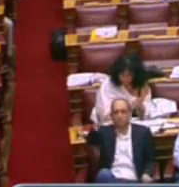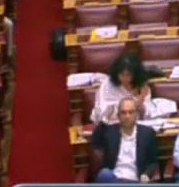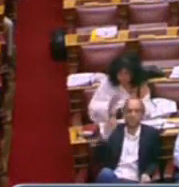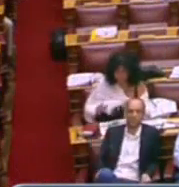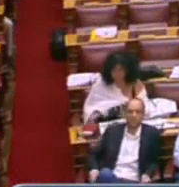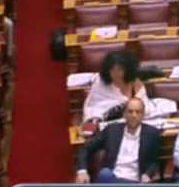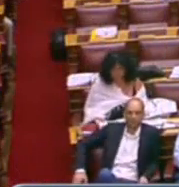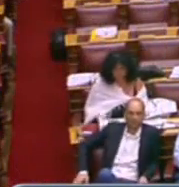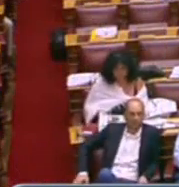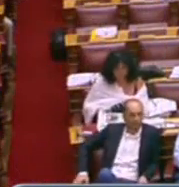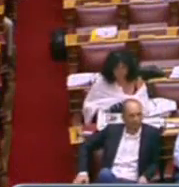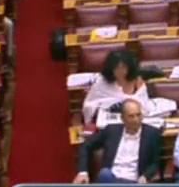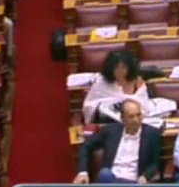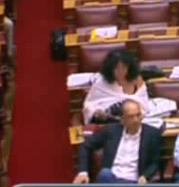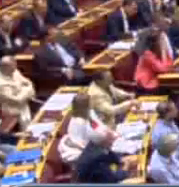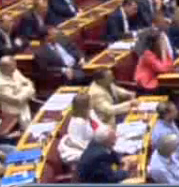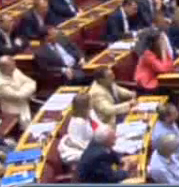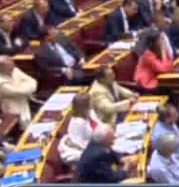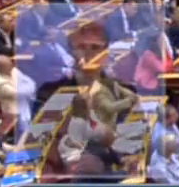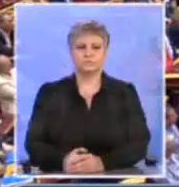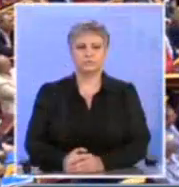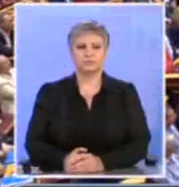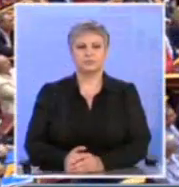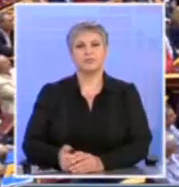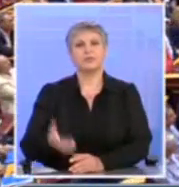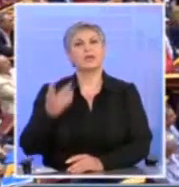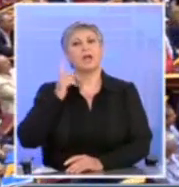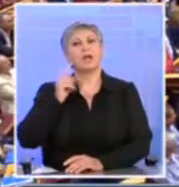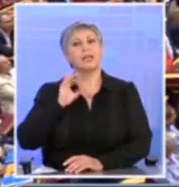Κύριε Φίλη, είσαστε έτοιμος? Ορίστε.